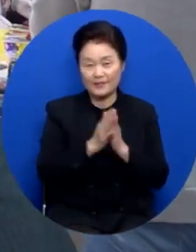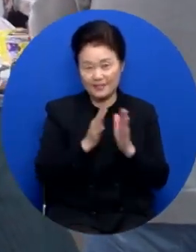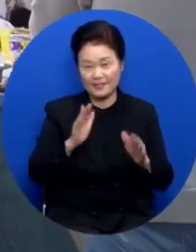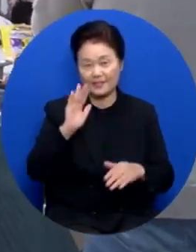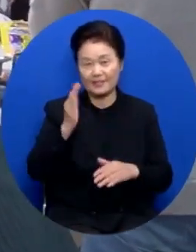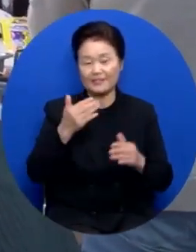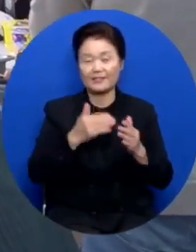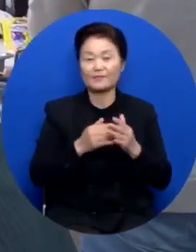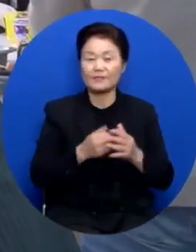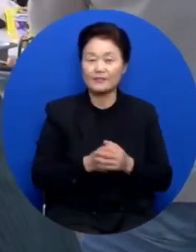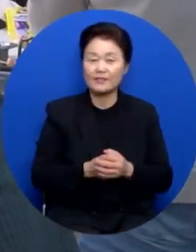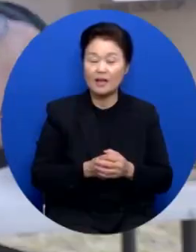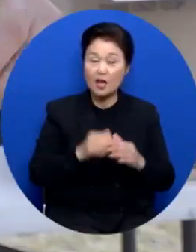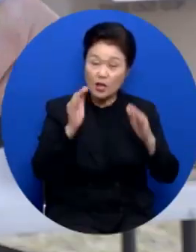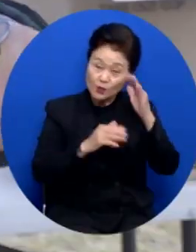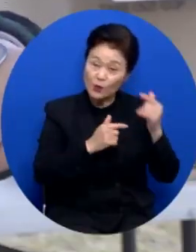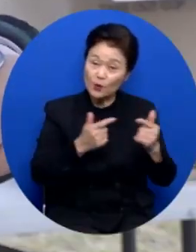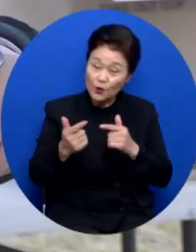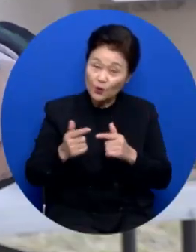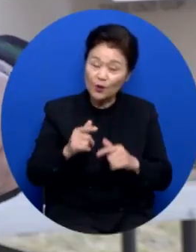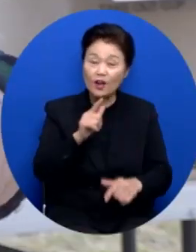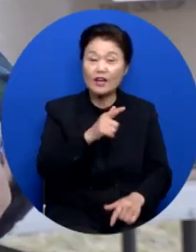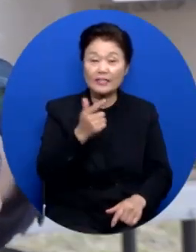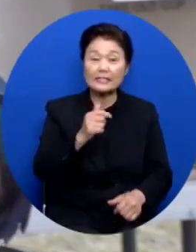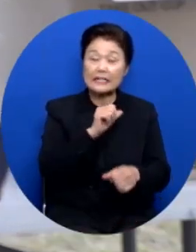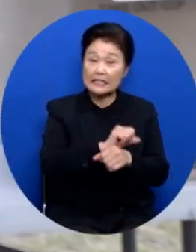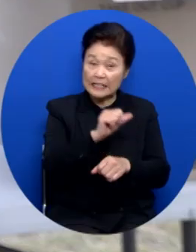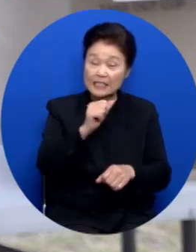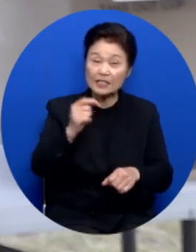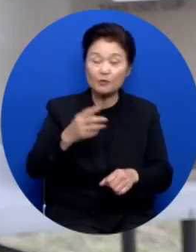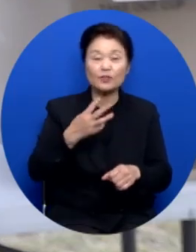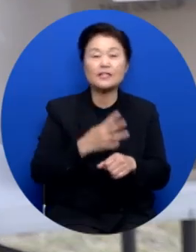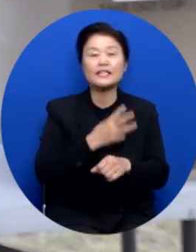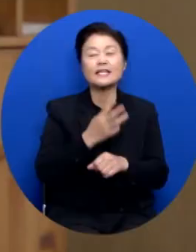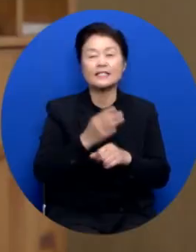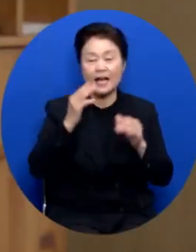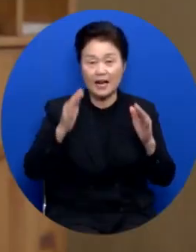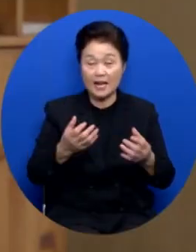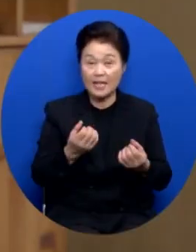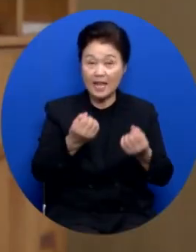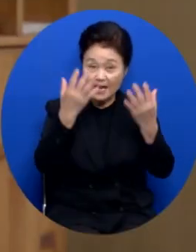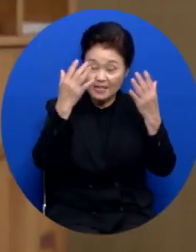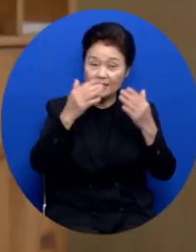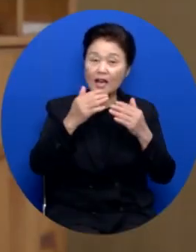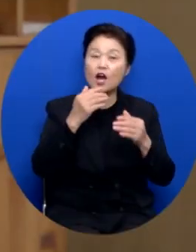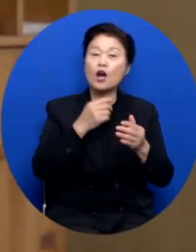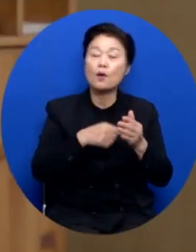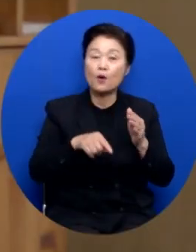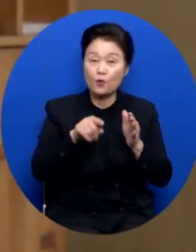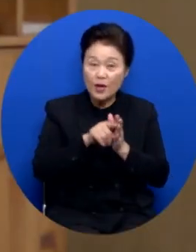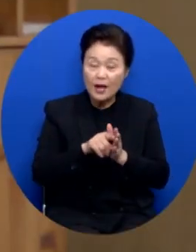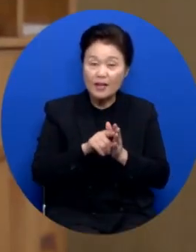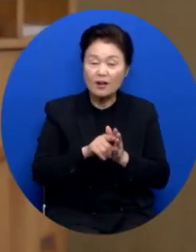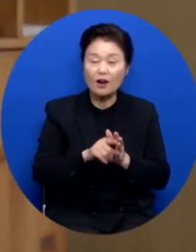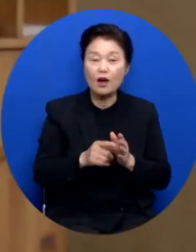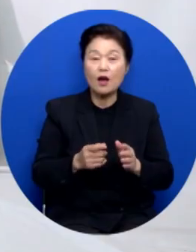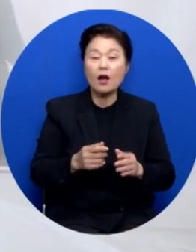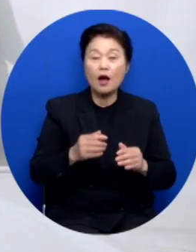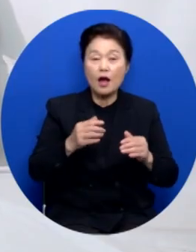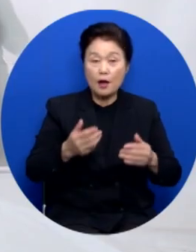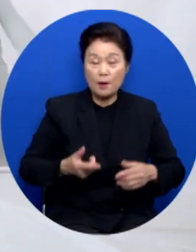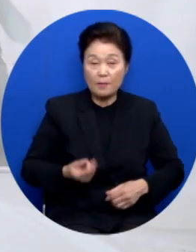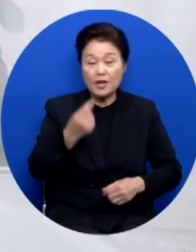되었습니다. 성도들은 저녁 5시부터 3시간 동안 행사를 진행하기 위해 이른 시간부터